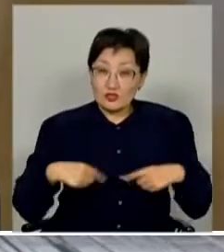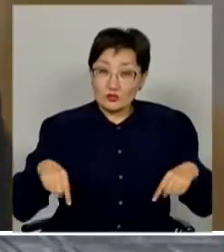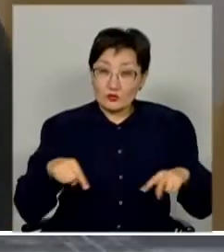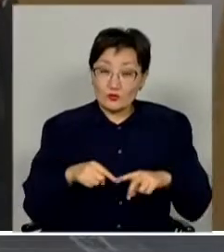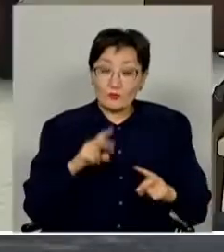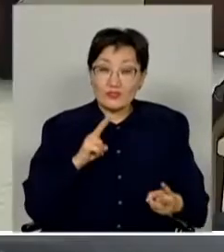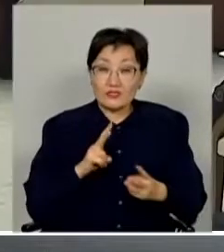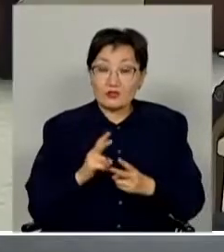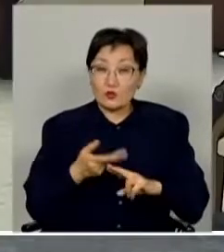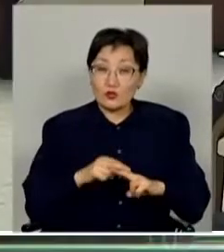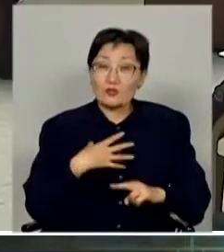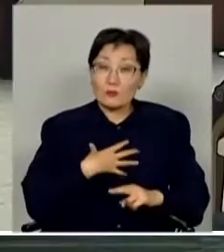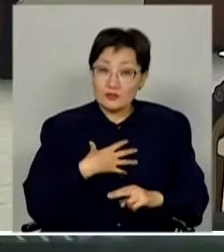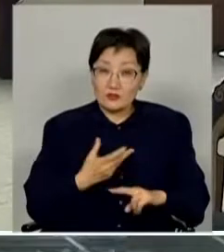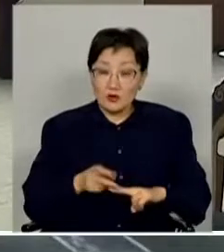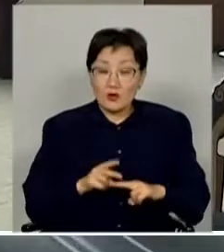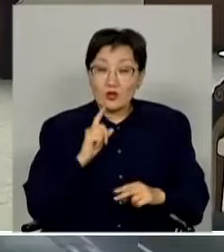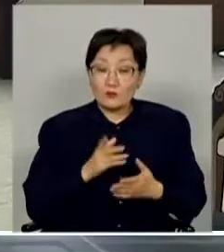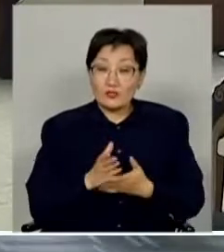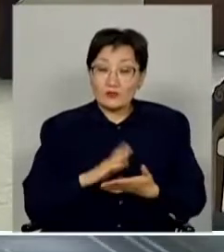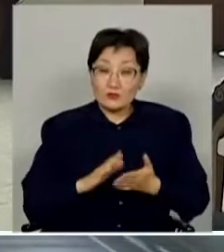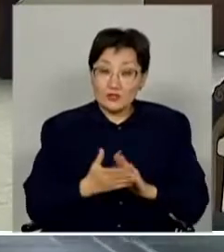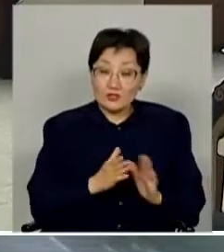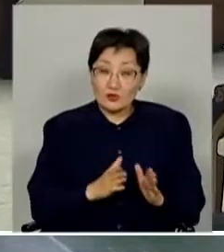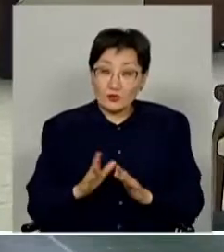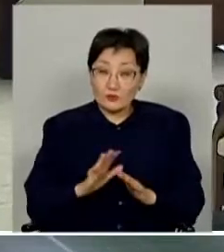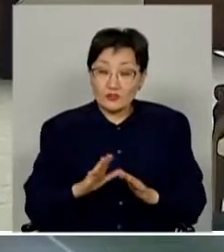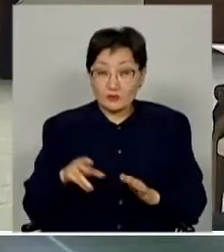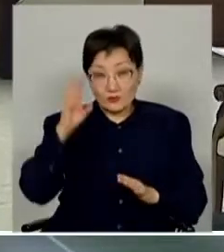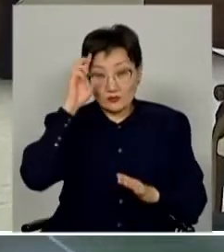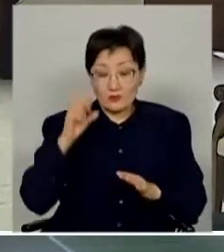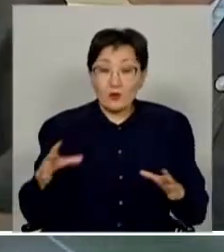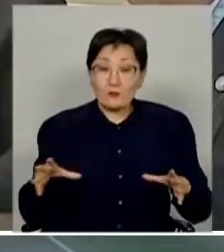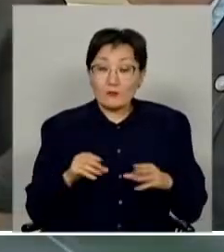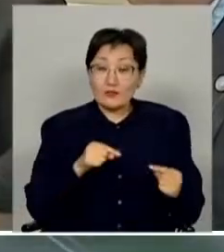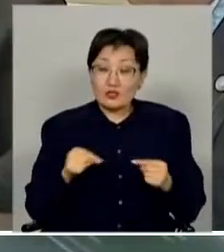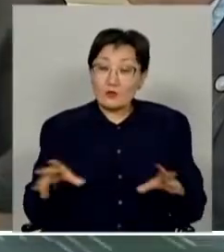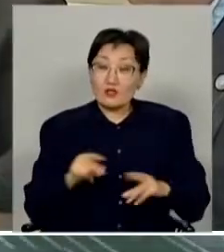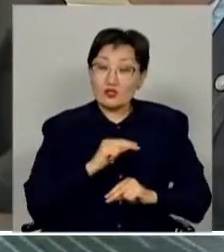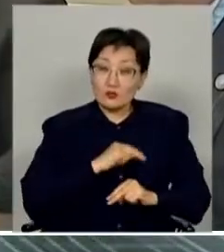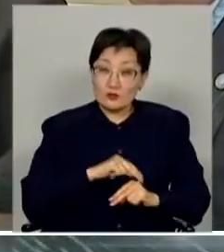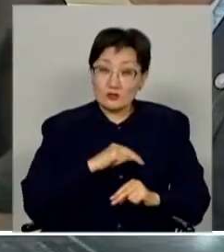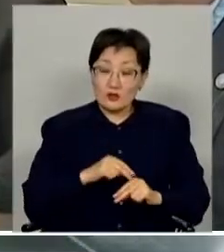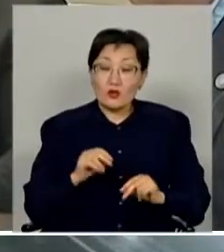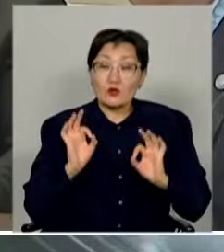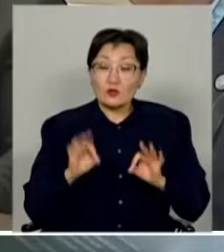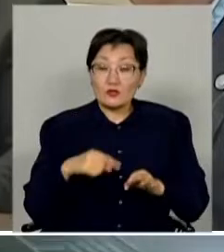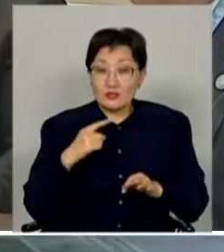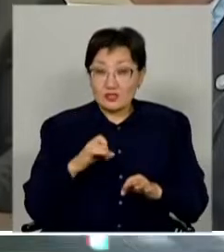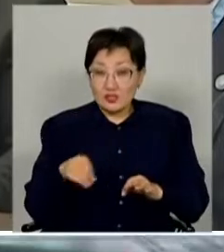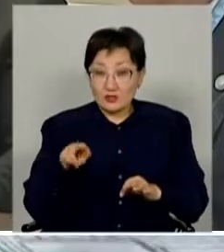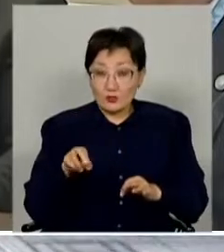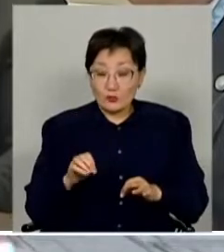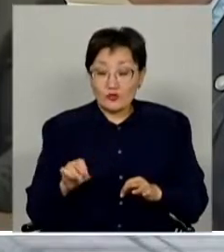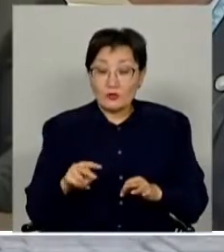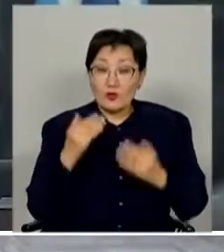бас қосуы аса маңызды. Себебі геосаяси ахуал тұрақсыз кезде мемлекеттер бас қосып бірге жұмыс деген абзал деді. Сонымен қатар